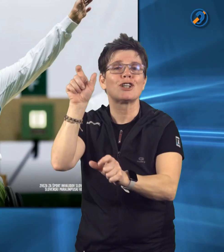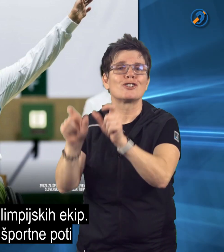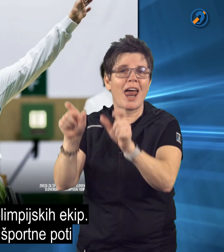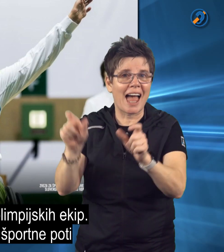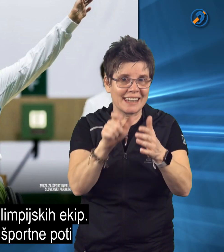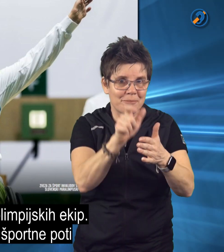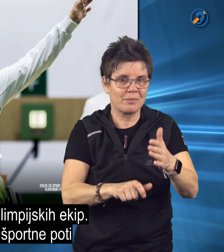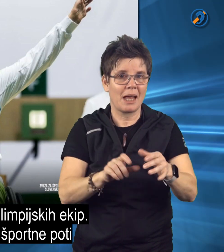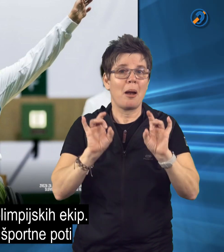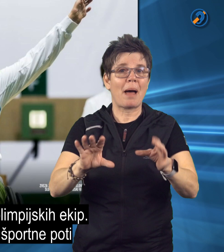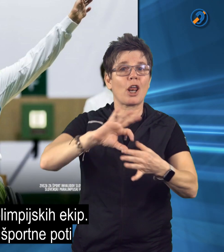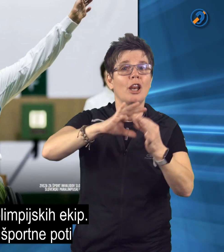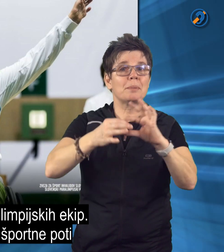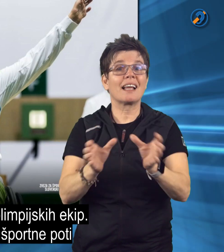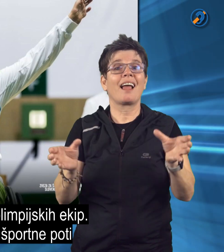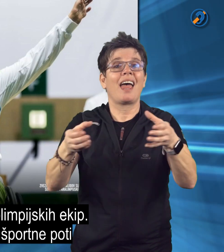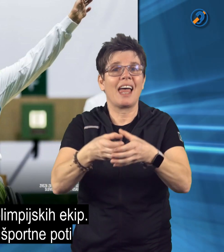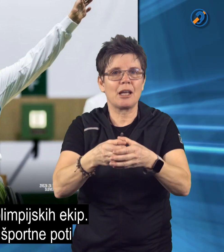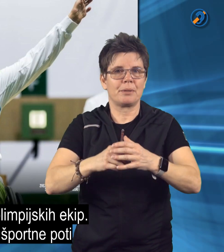paraolimpijskih ekip.